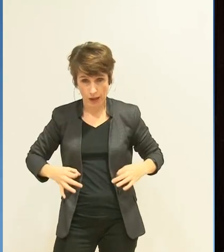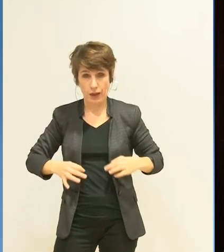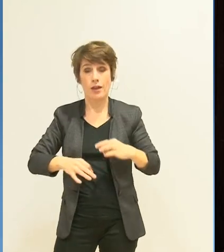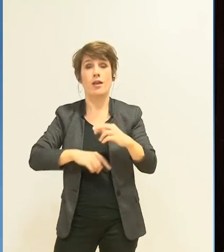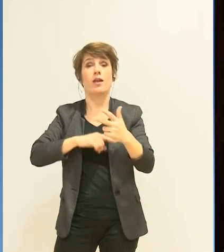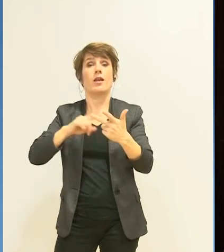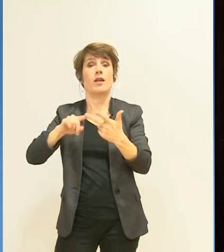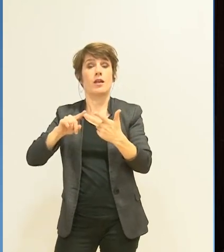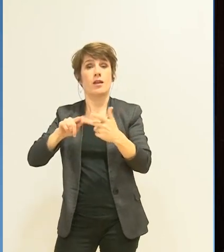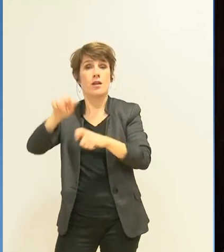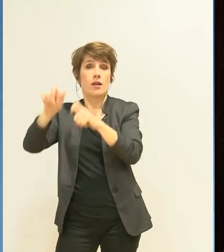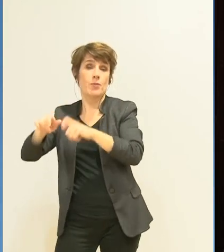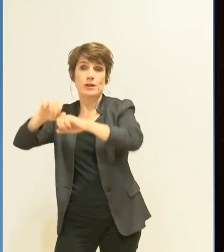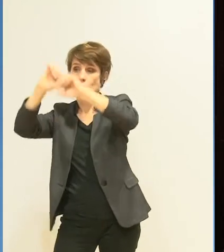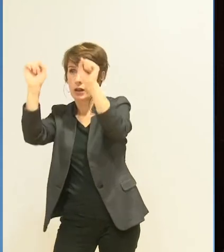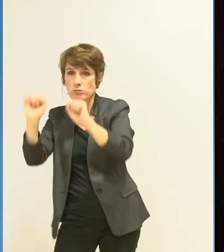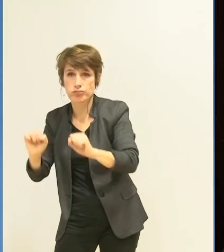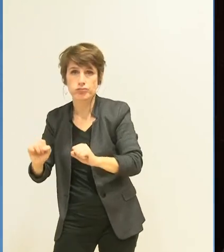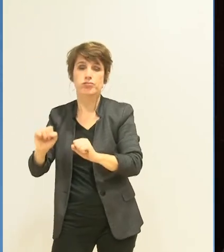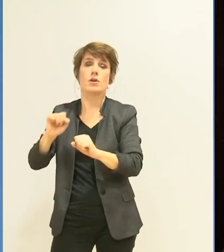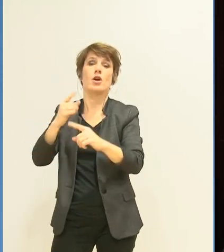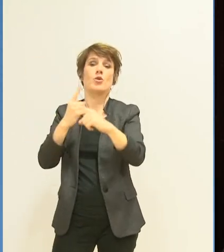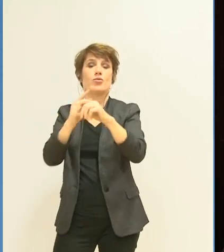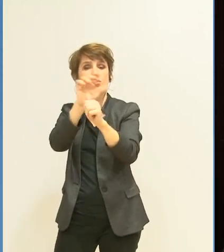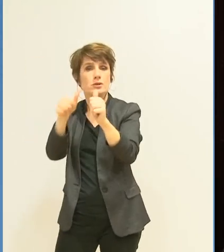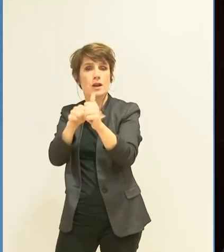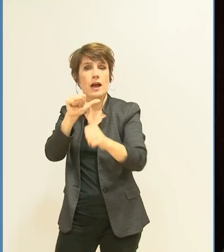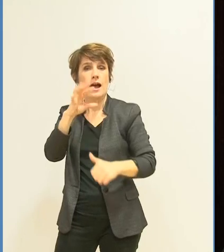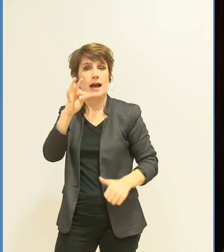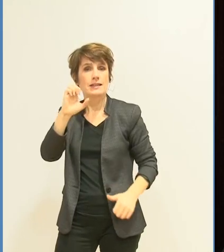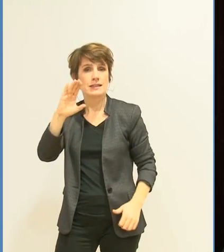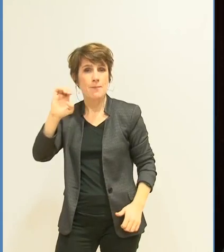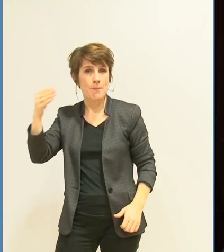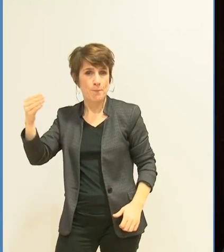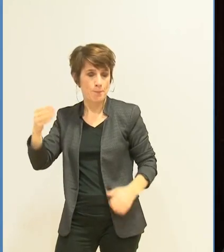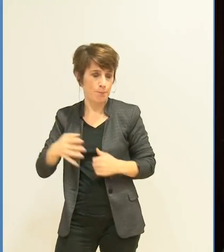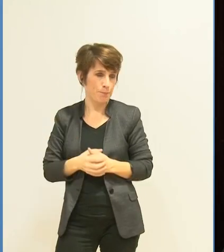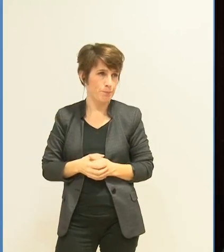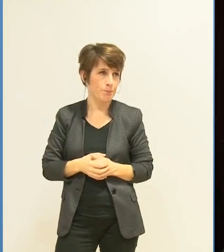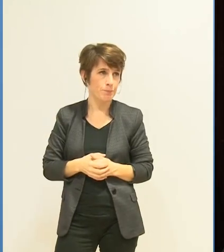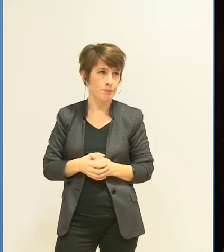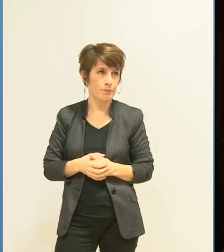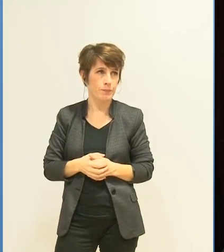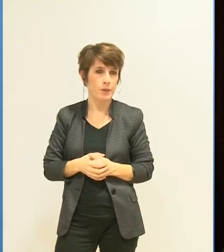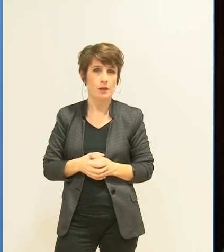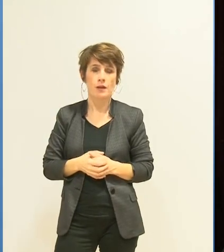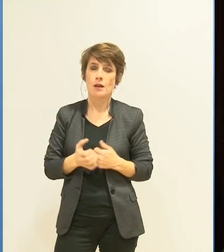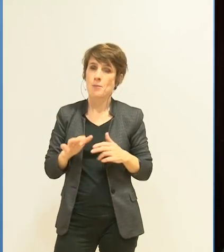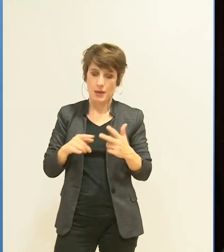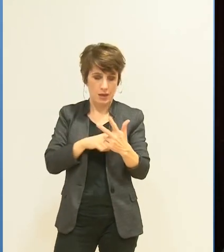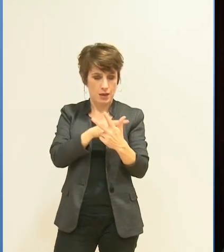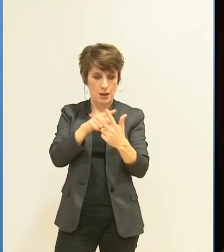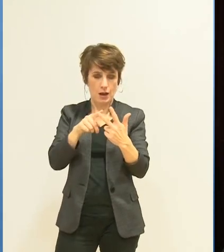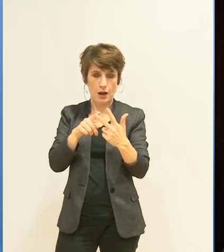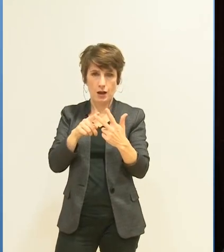les personnels d'entretien les atsem et il est quand même navrant que deux de ces trois catégories